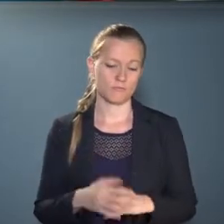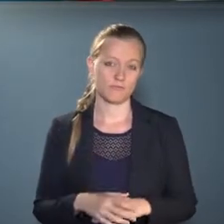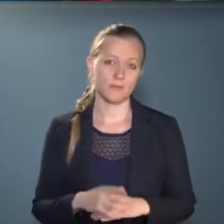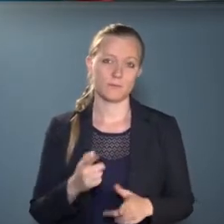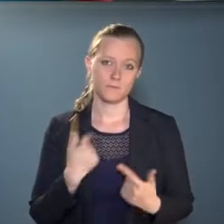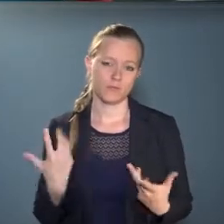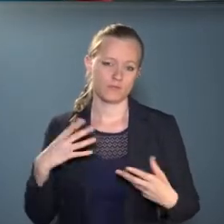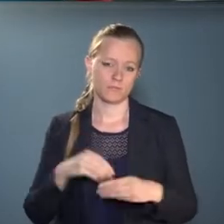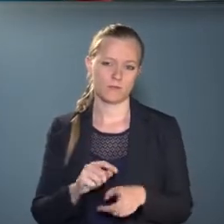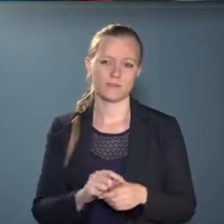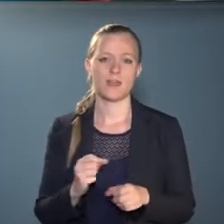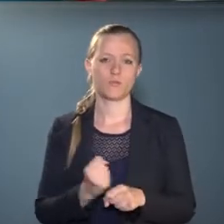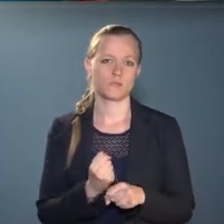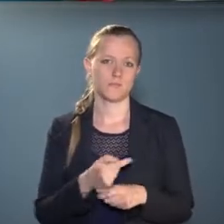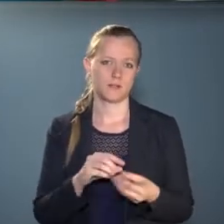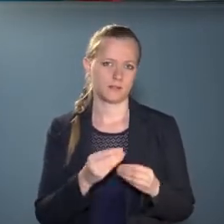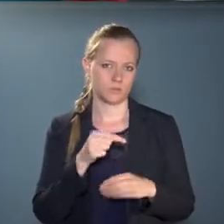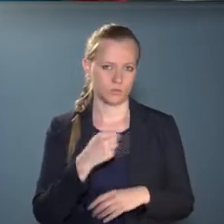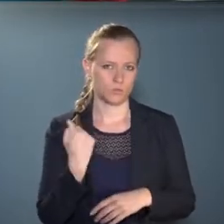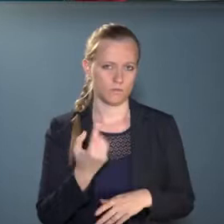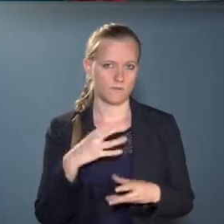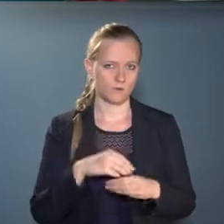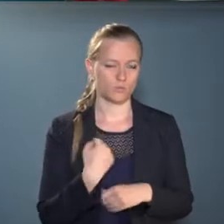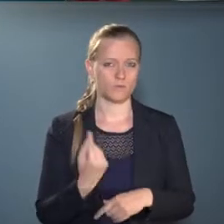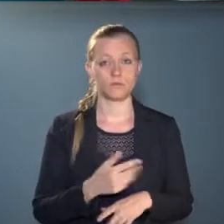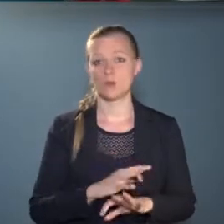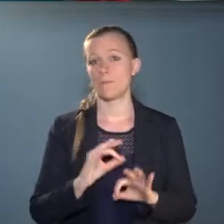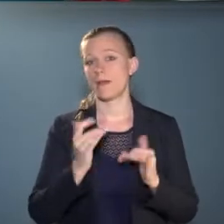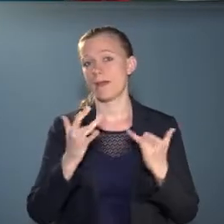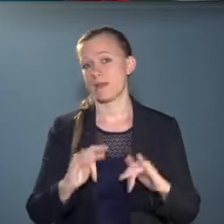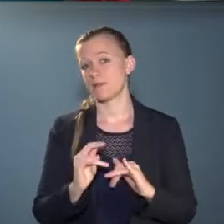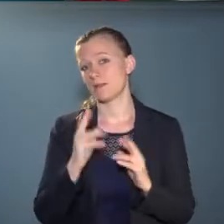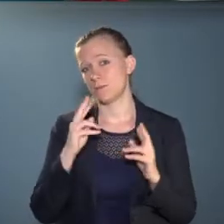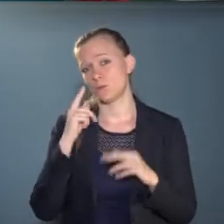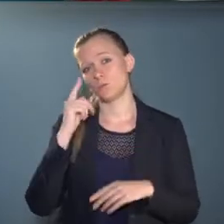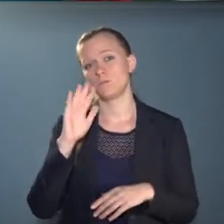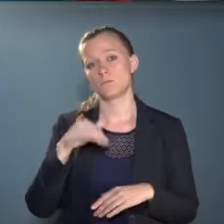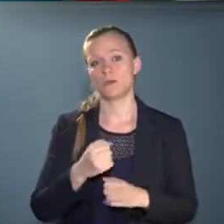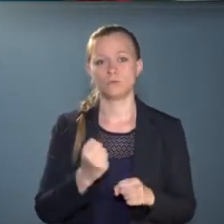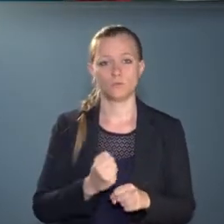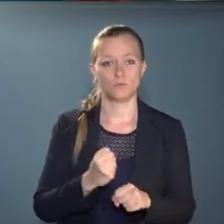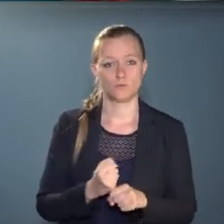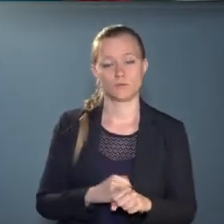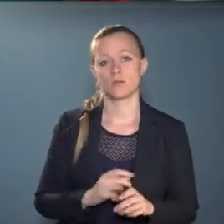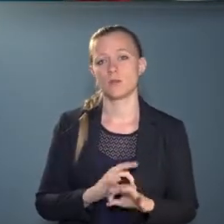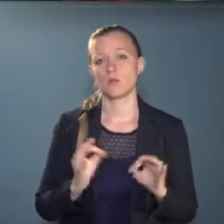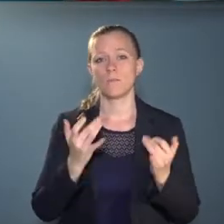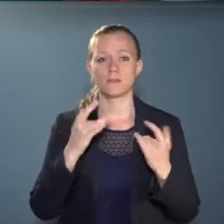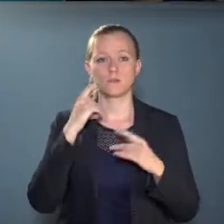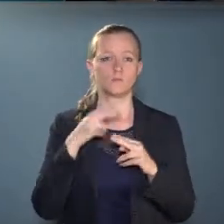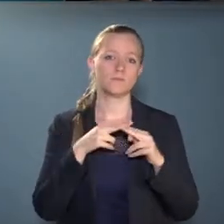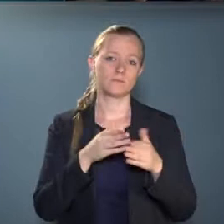mi is magunkat az üzemeltetők köré sorolva, úgy gondoljuk, hogy jobb helyzetben tudunk majd dolgozni, jobb helyzetben tudjuk az utasokat